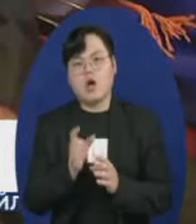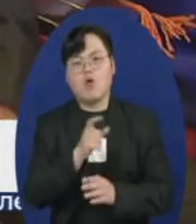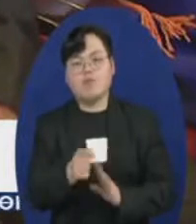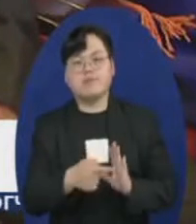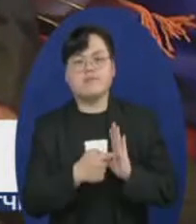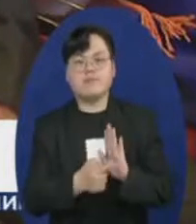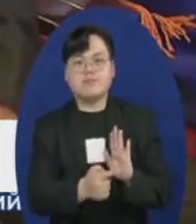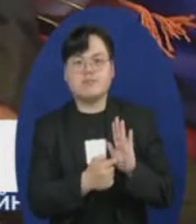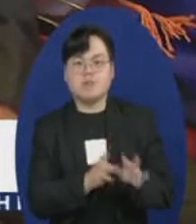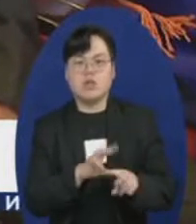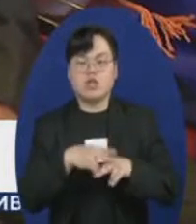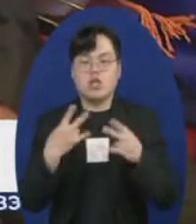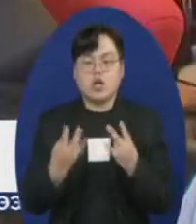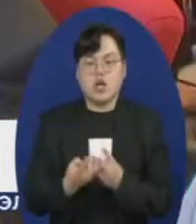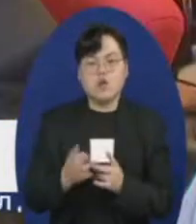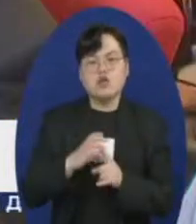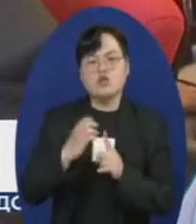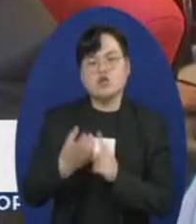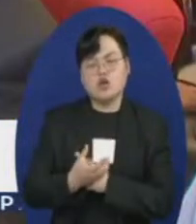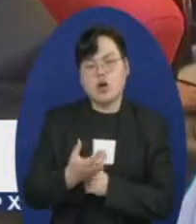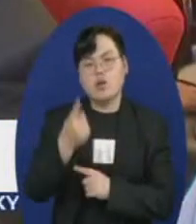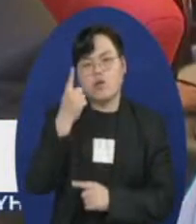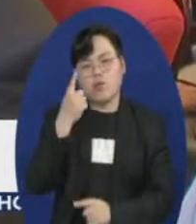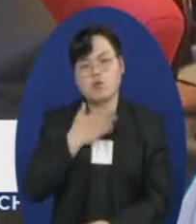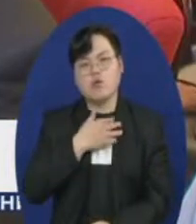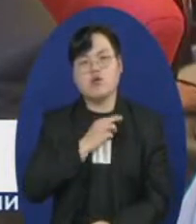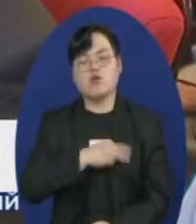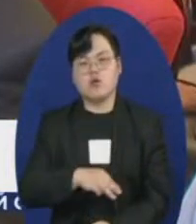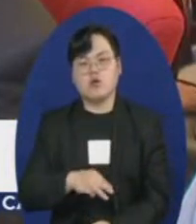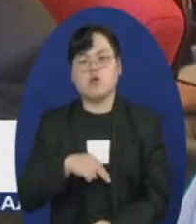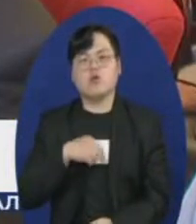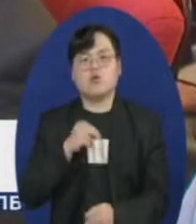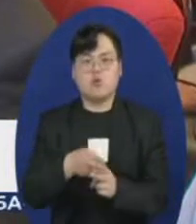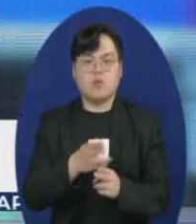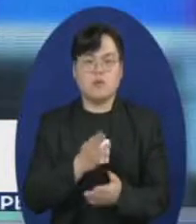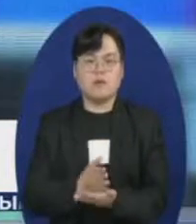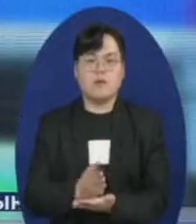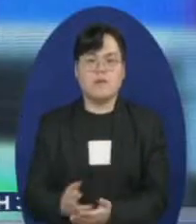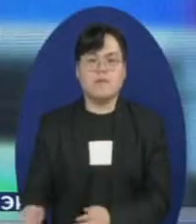төрүүлээ олон нийтэд хүргэж нийгмийн соён гэгэрүүлэх үйл хэрэгт оролцож байна.